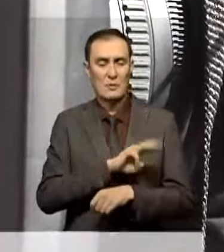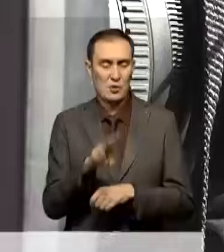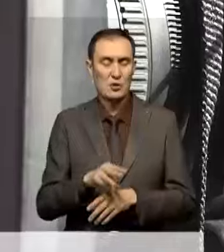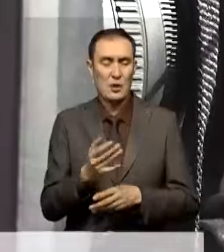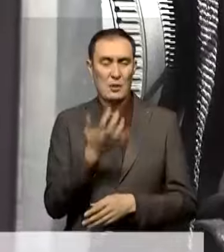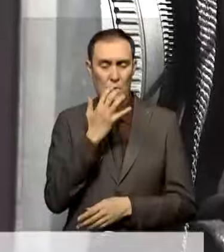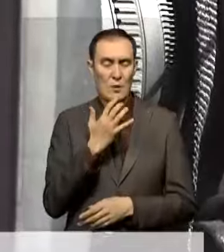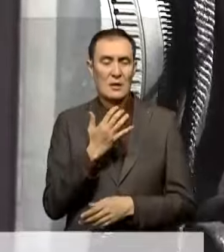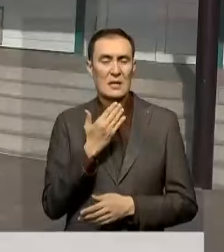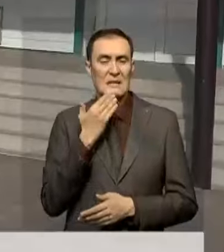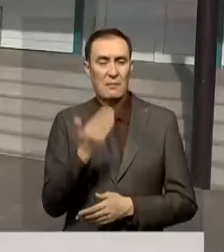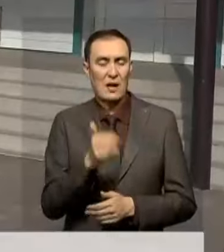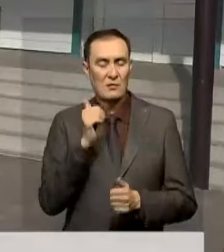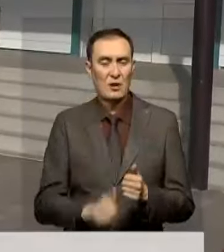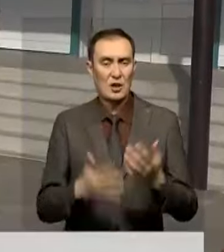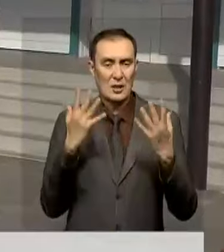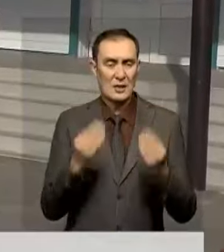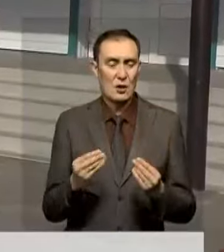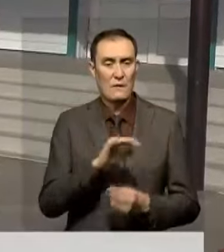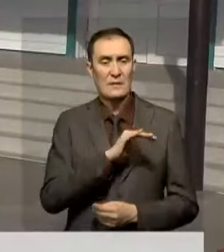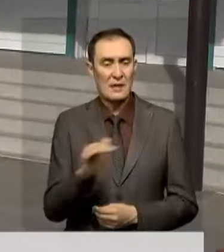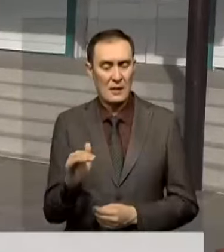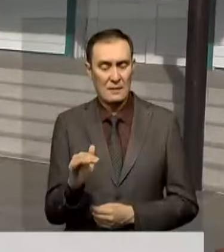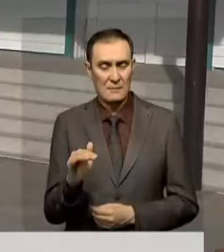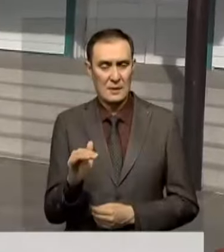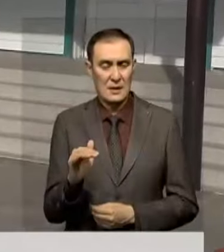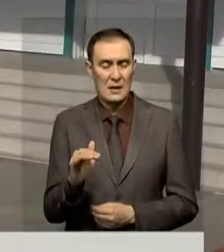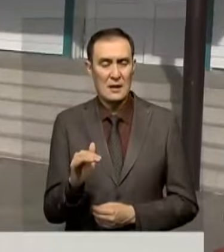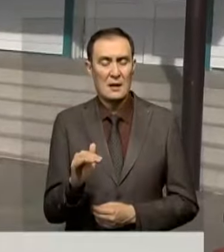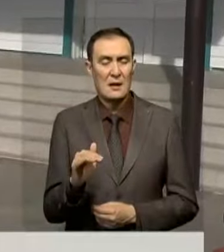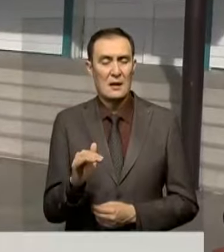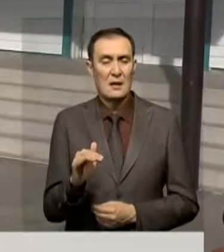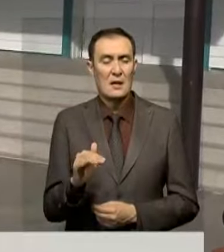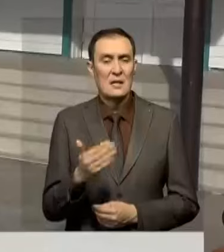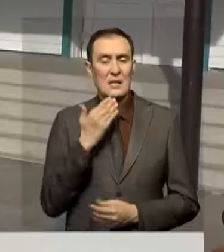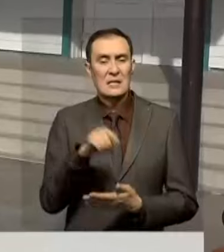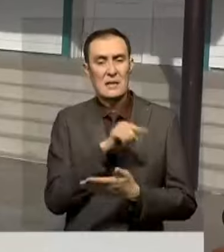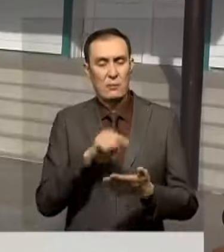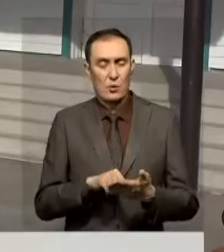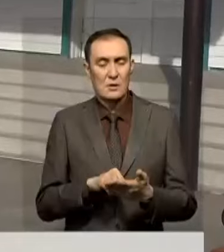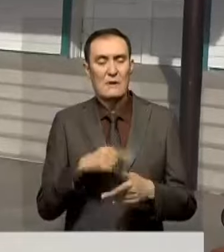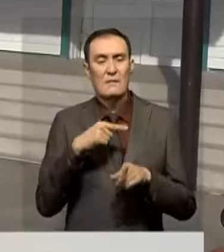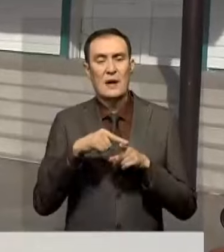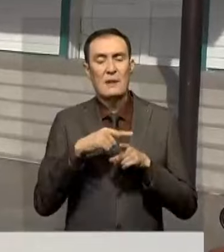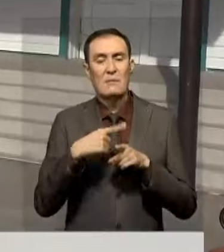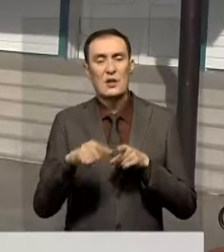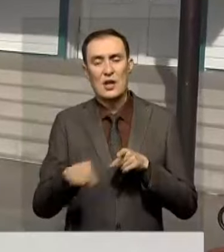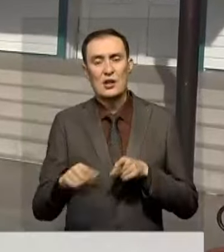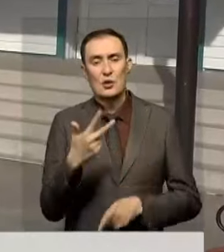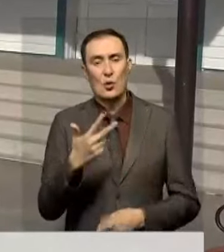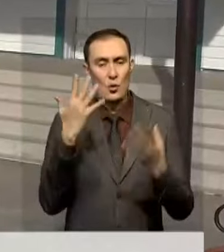Запрашиваем каждый день официально в Казгидромете запрос на ближайшие три